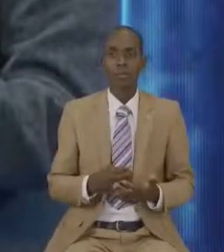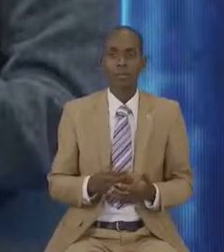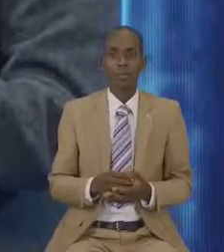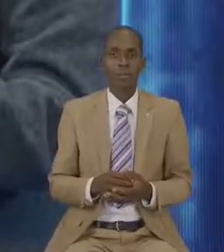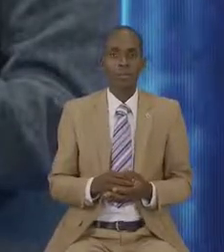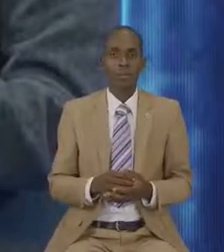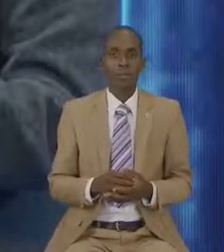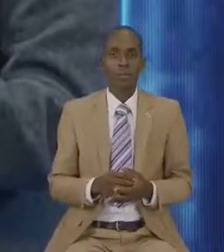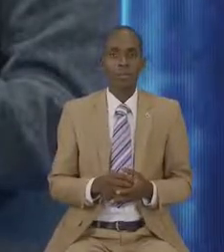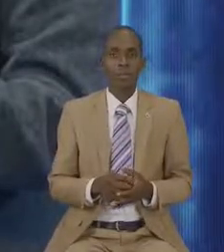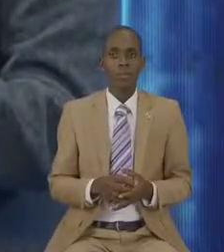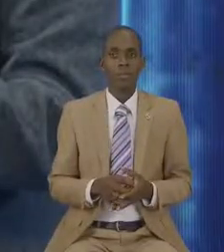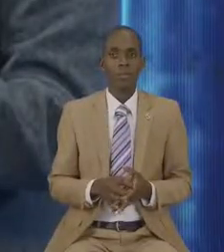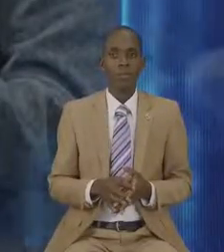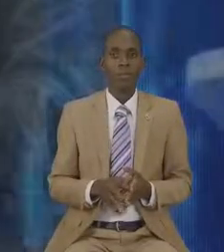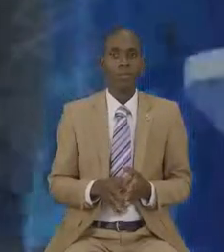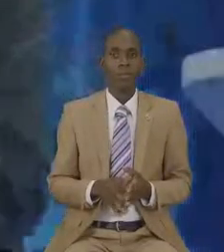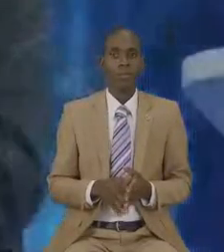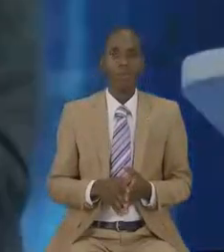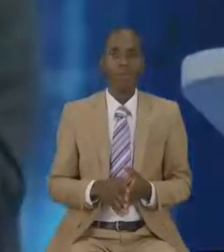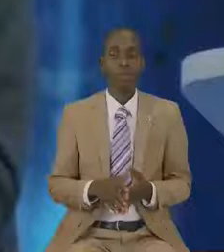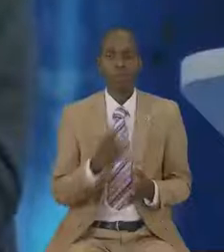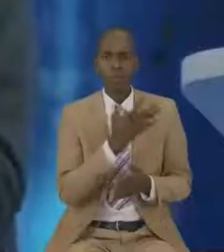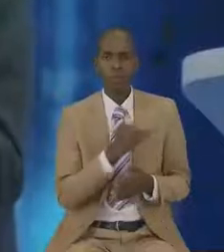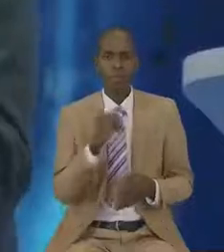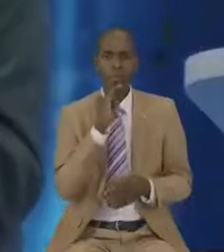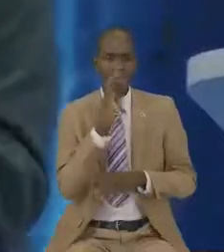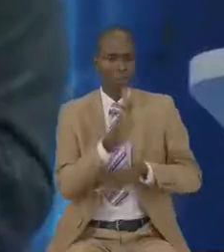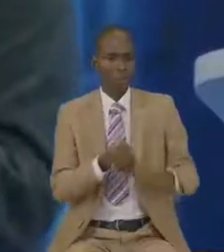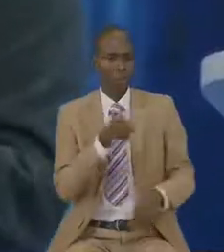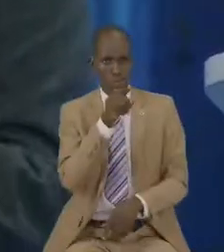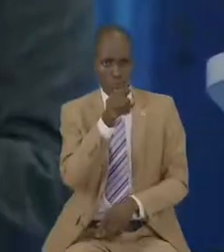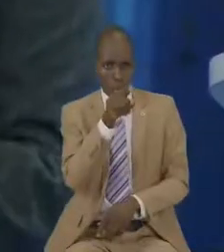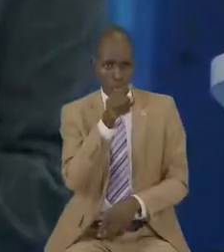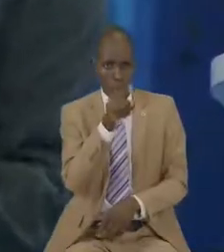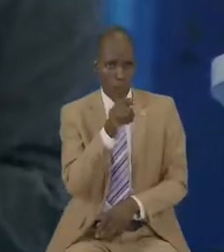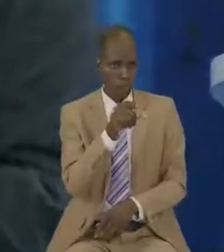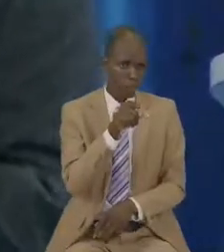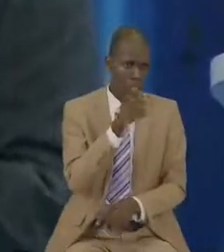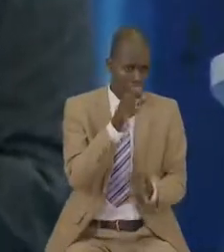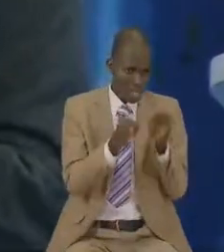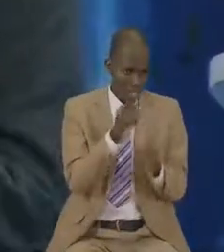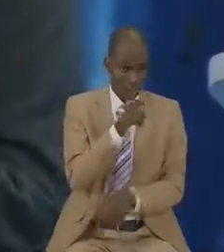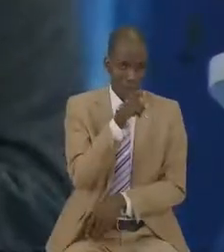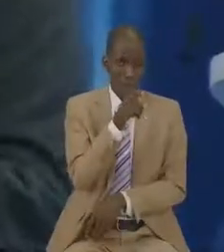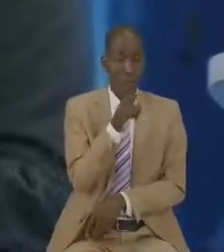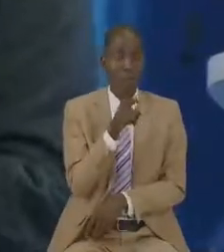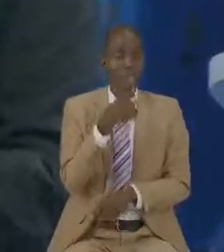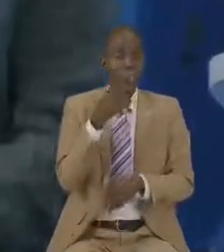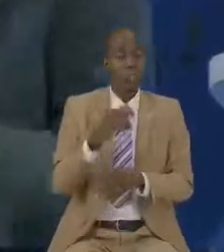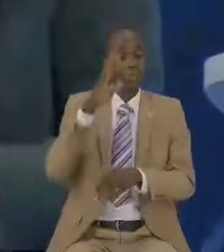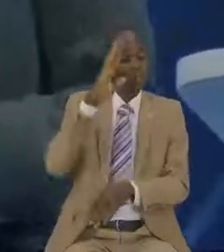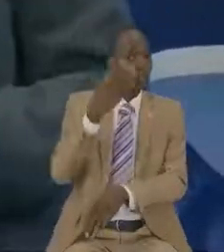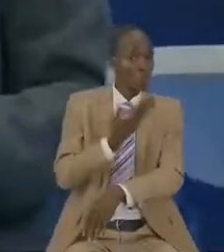dehors. Tu es loin. Et il te doit. Et il dit, si, si le Fils